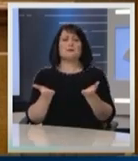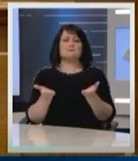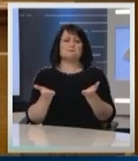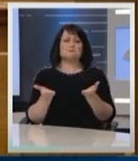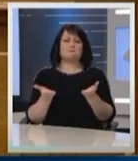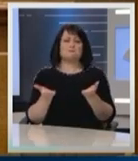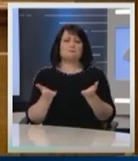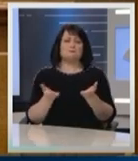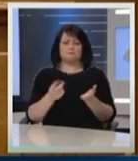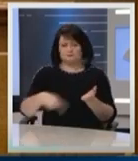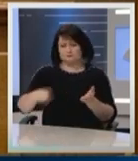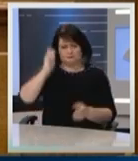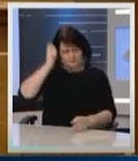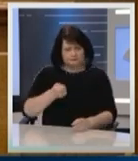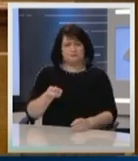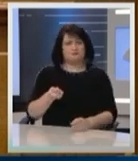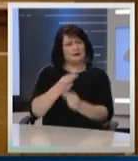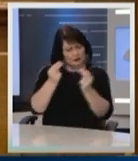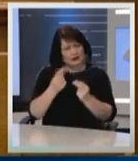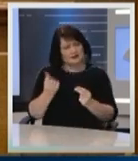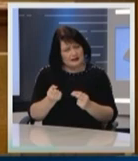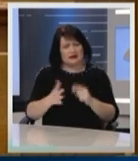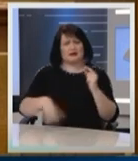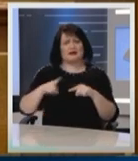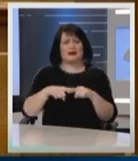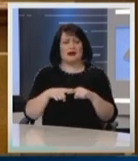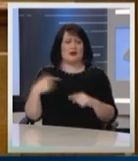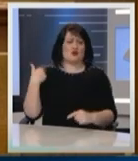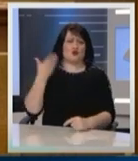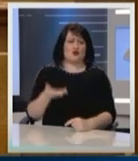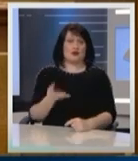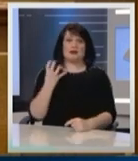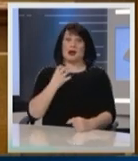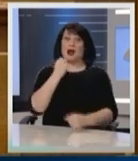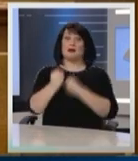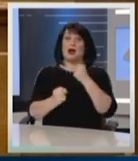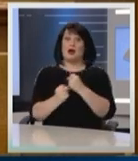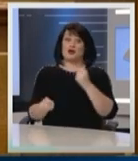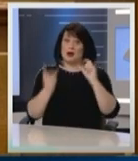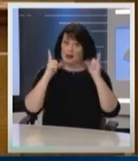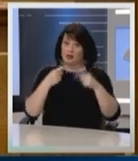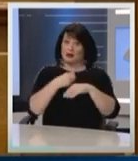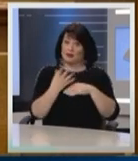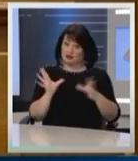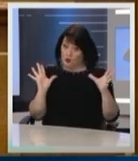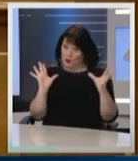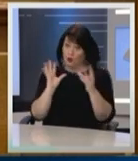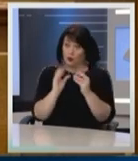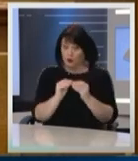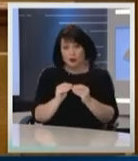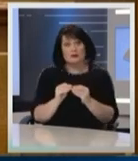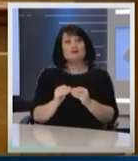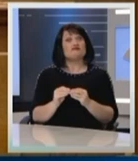είναι παραδεδεγμένο ότι στην Ελλάδα έχει αυτό αποτέλεσμα. Τουλάχιστον μέχρι τώρα, στα 40 χρόνια ΠΑΣΟΚ Νέας Δημοκρατίας, είχε